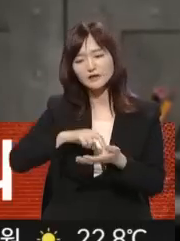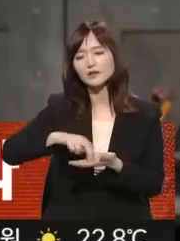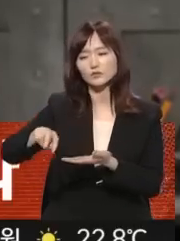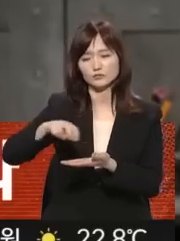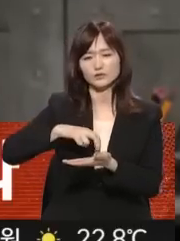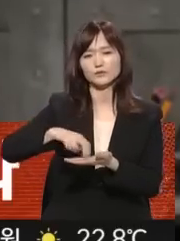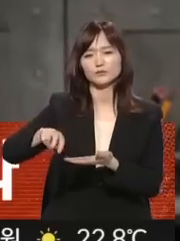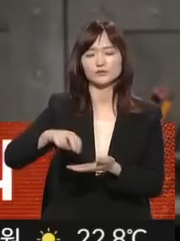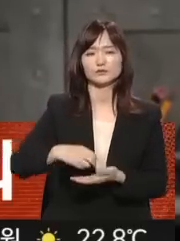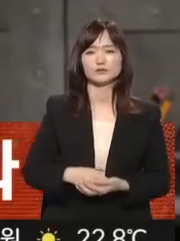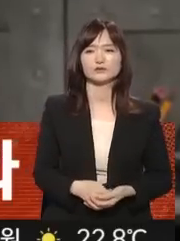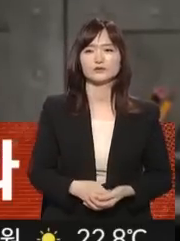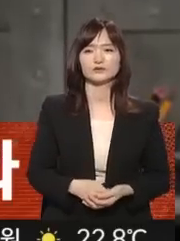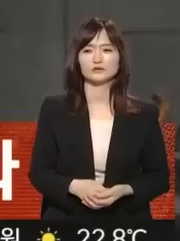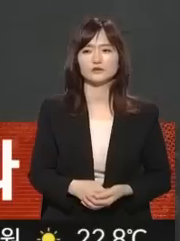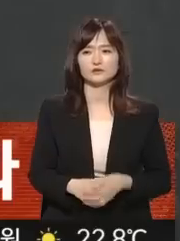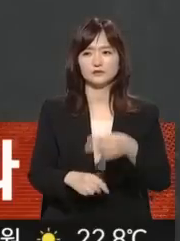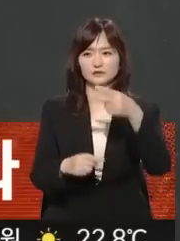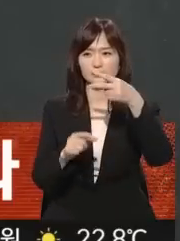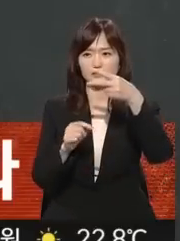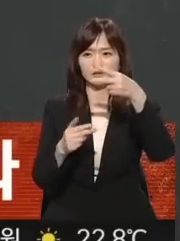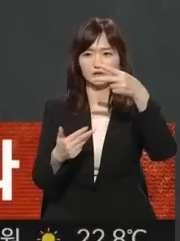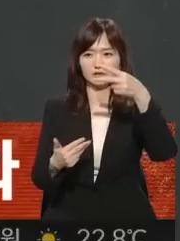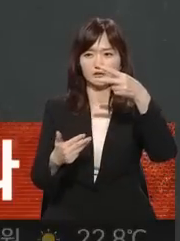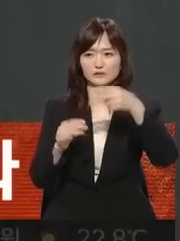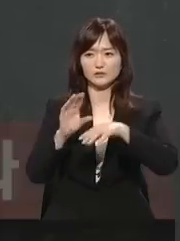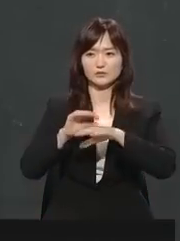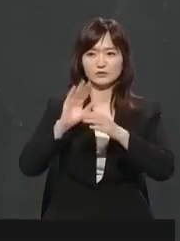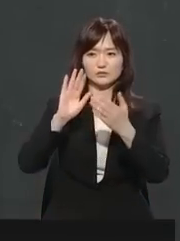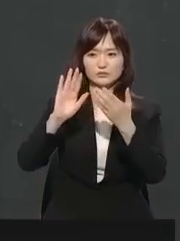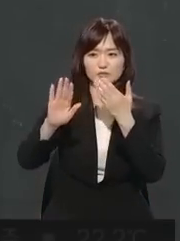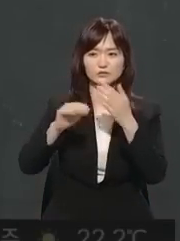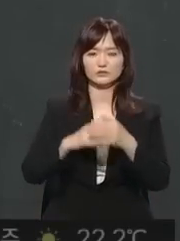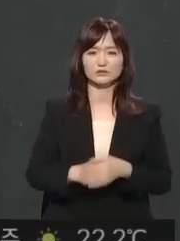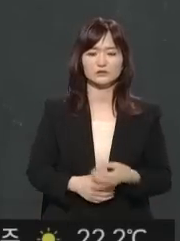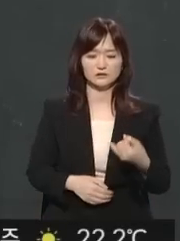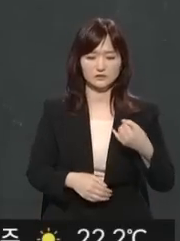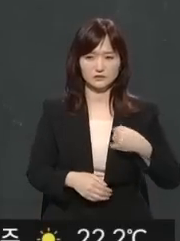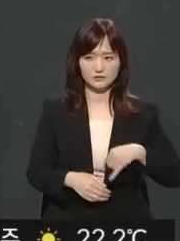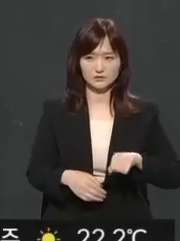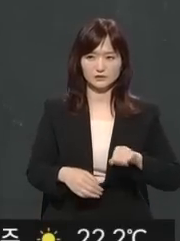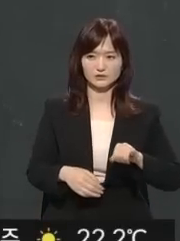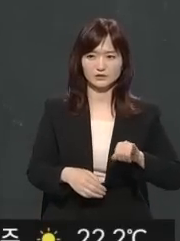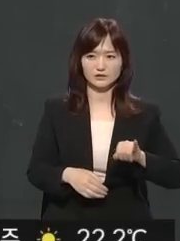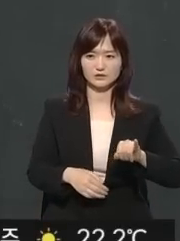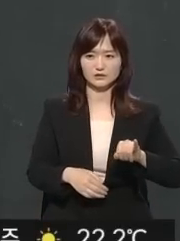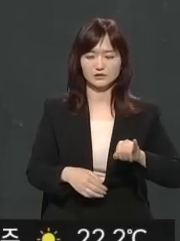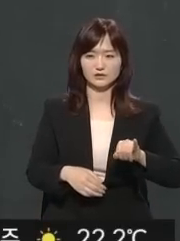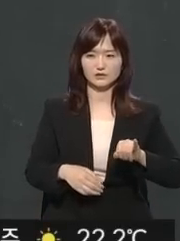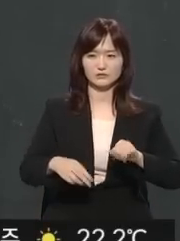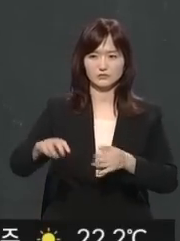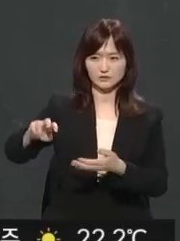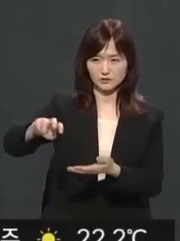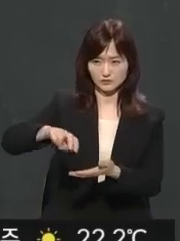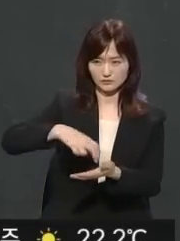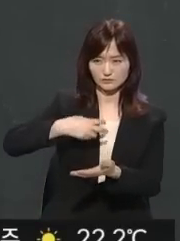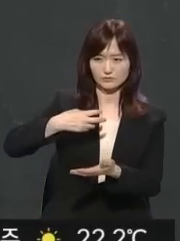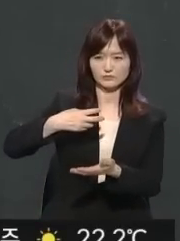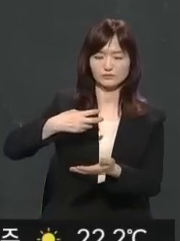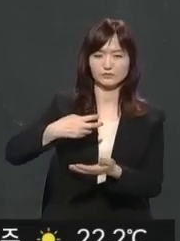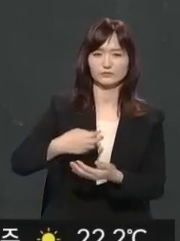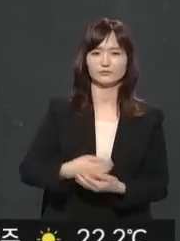보냈다라고 하는데 2월 8일 날 방송 이후에 딸의 문자에 답이 왔고 아 방송 이후에 방송 이후에